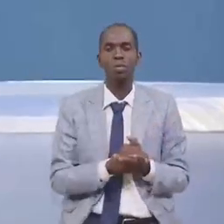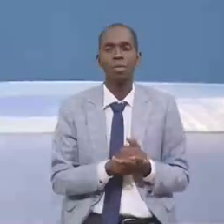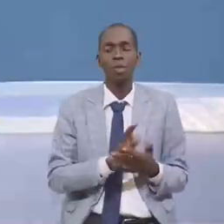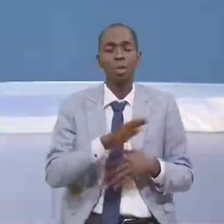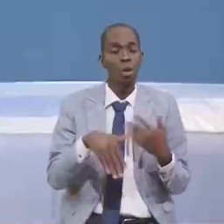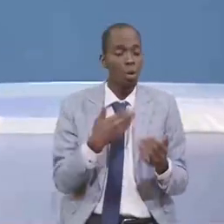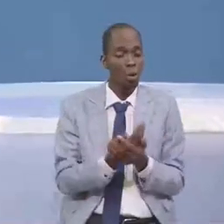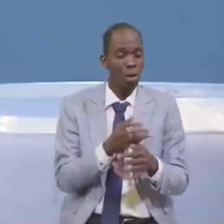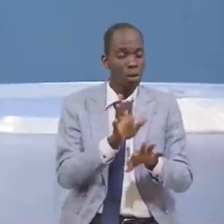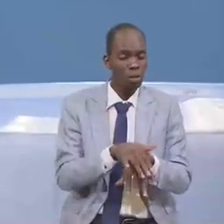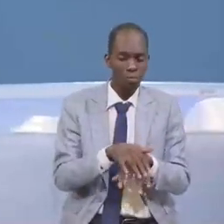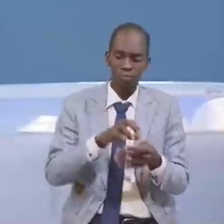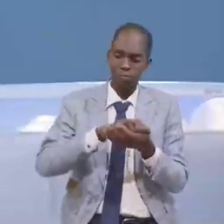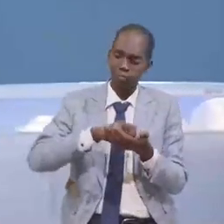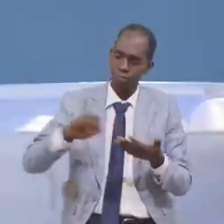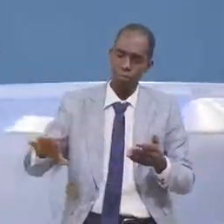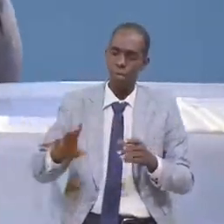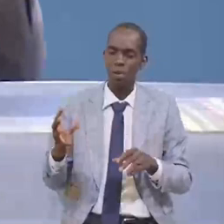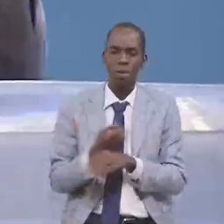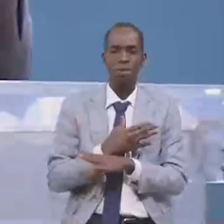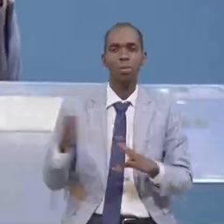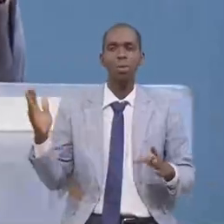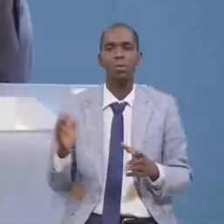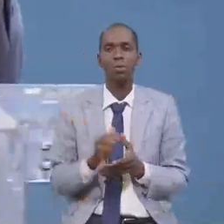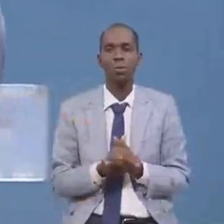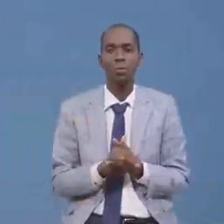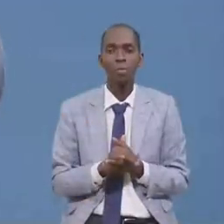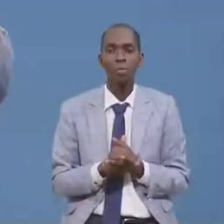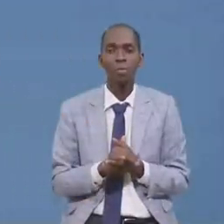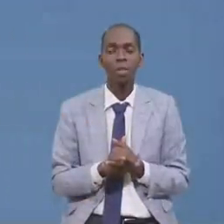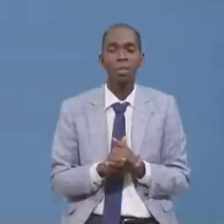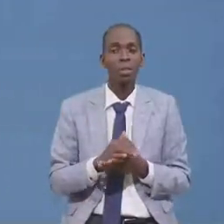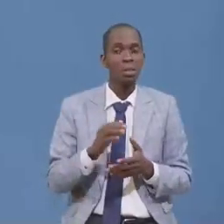Toute la tromperie est ôtée. C'est cette vérité